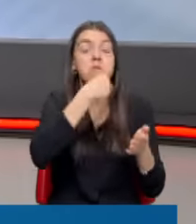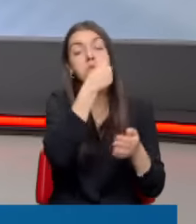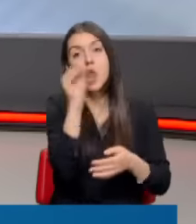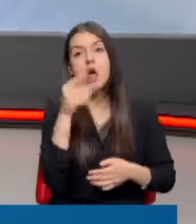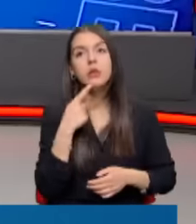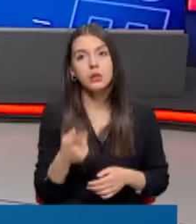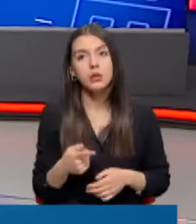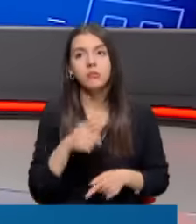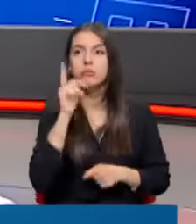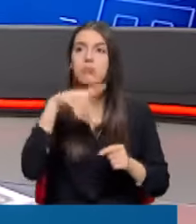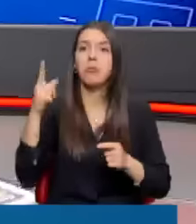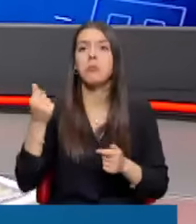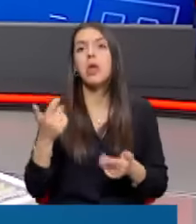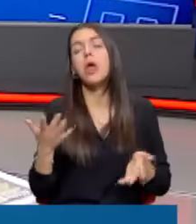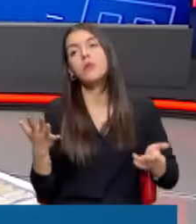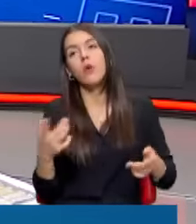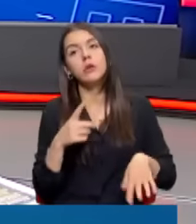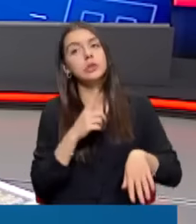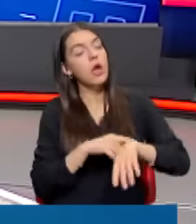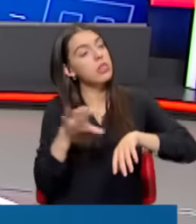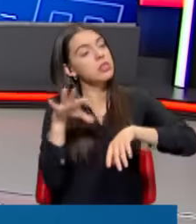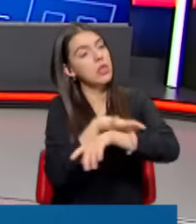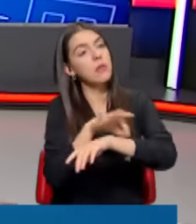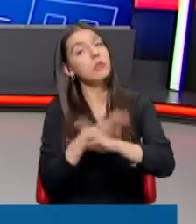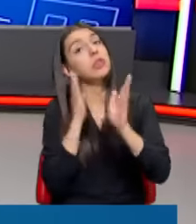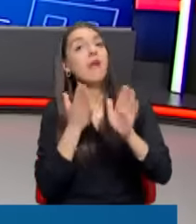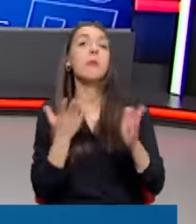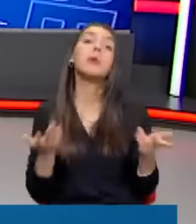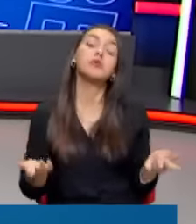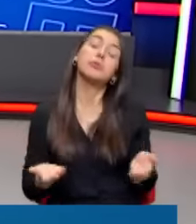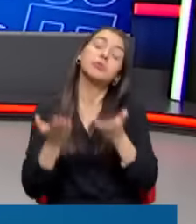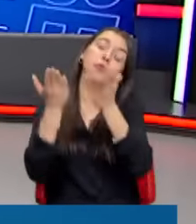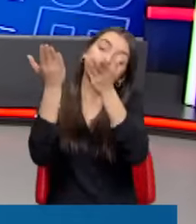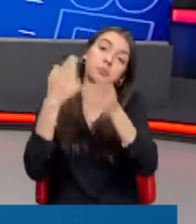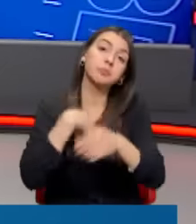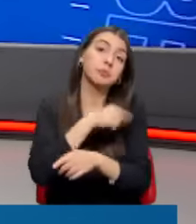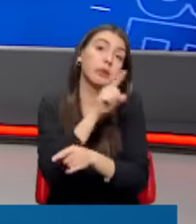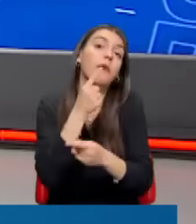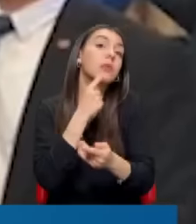buna itirazımız yok. Saatini takmaya devam edecekmiş.